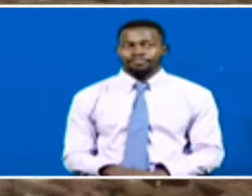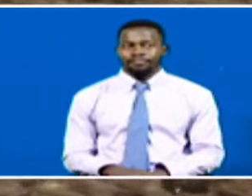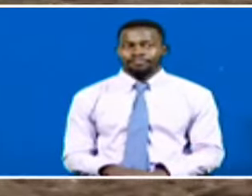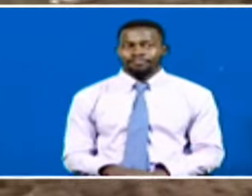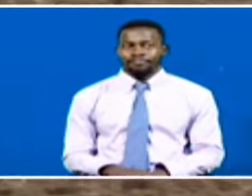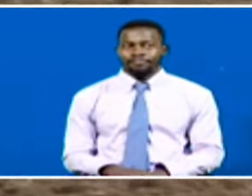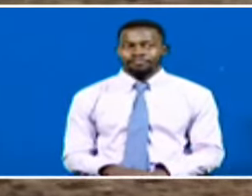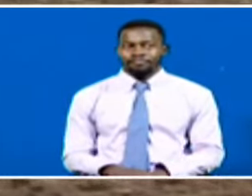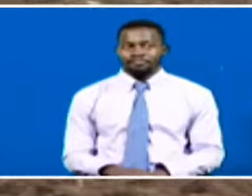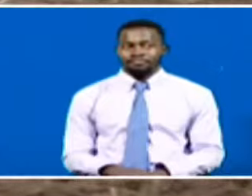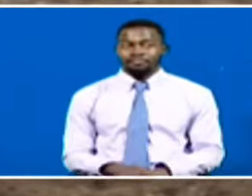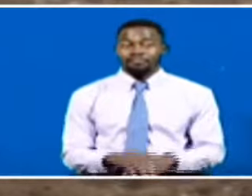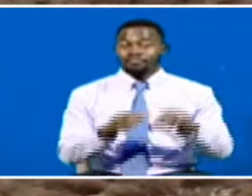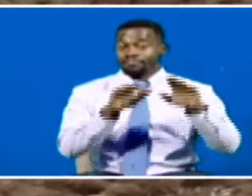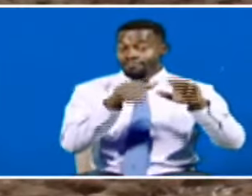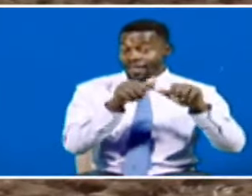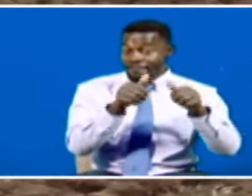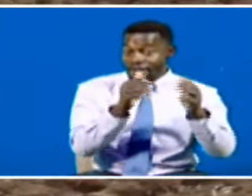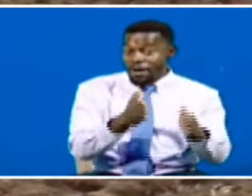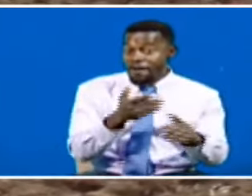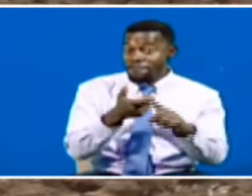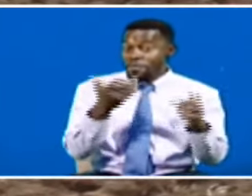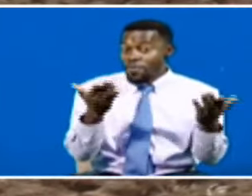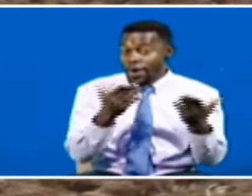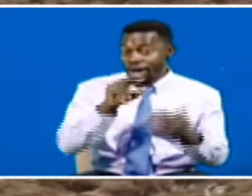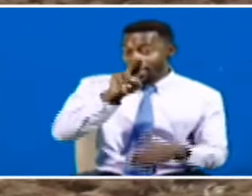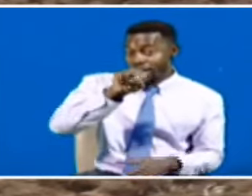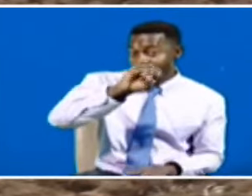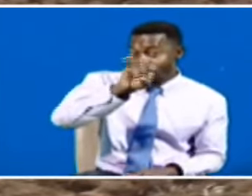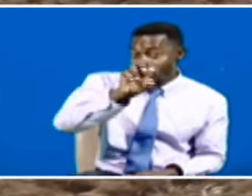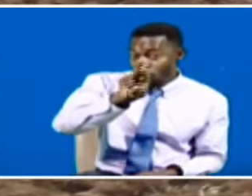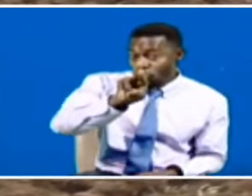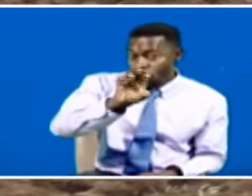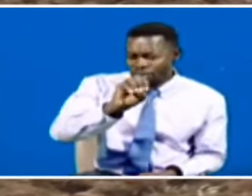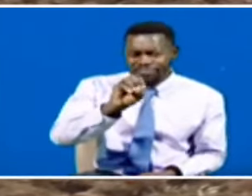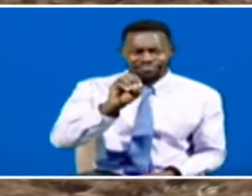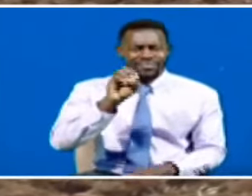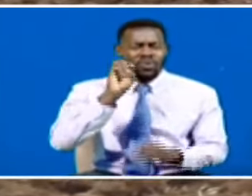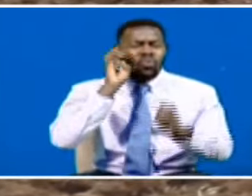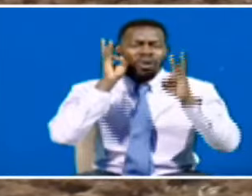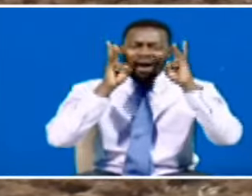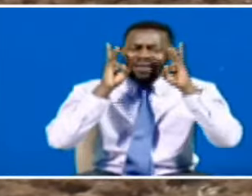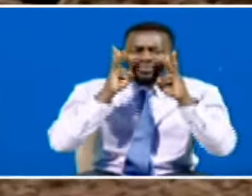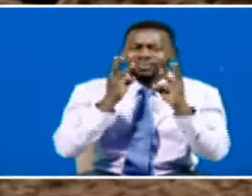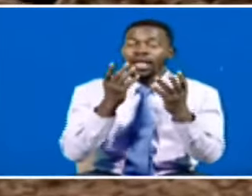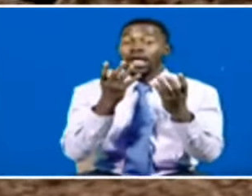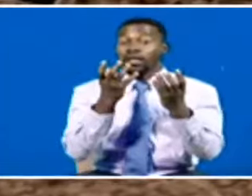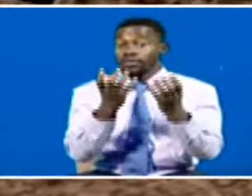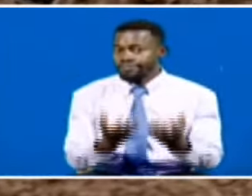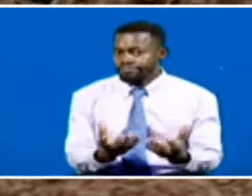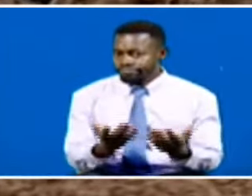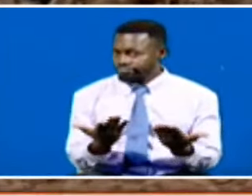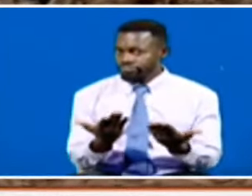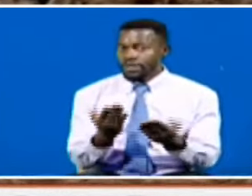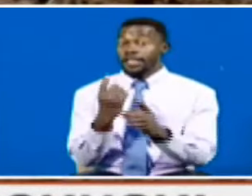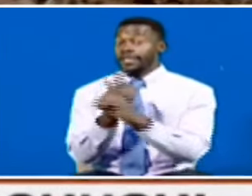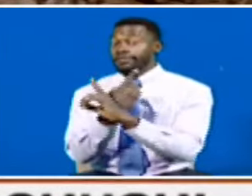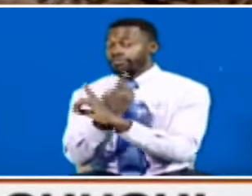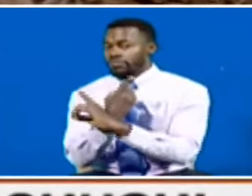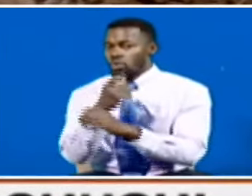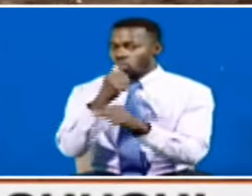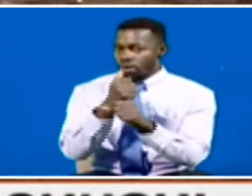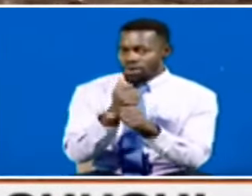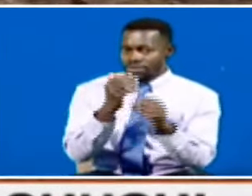Mark Chelimo, mkulima kutoka eneo la Njoro, kaunti ya Nakuru, ni mwingi wa mawazo wafanyikazi wanapoendelea na upanzi wa mahindi